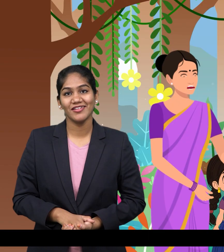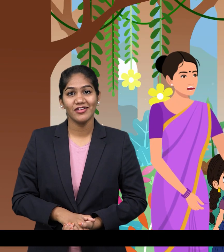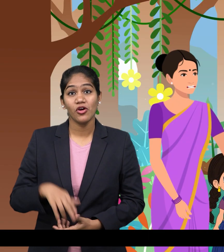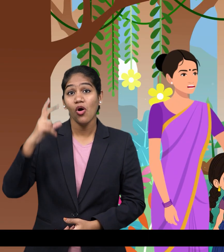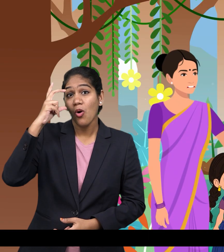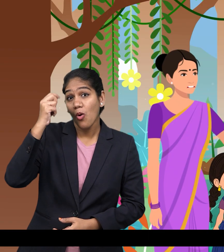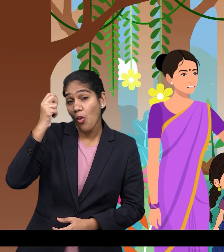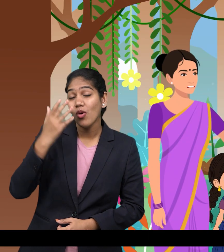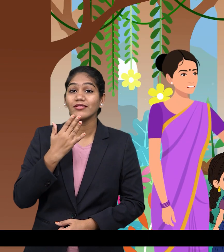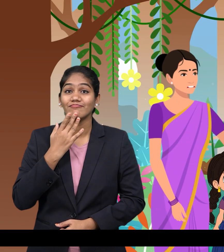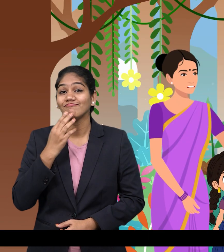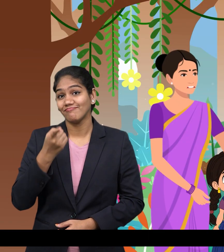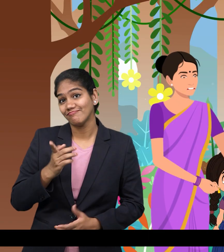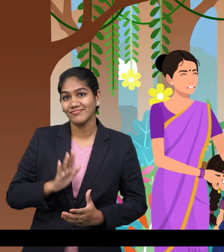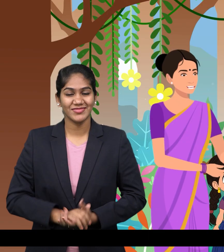నారింజ,